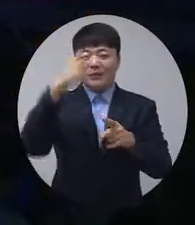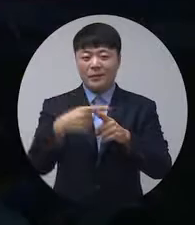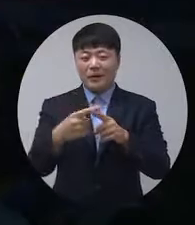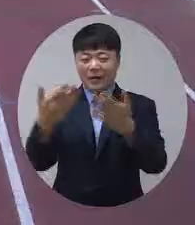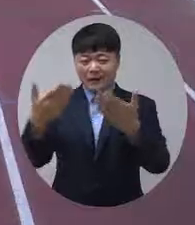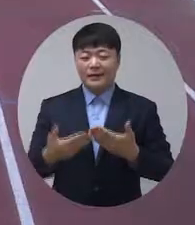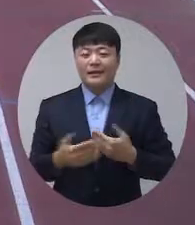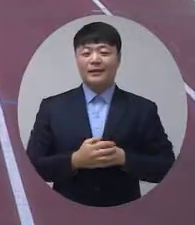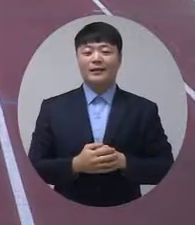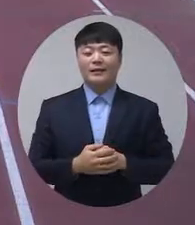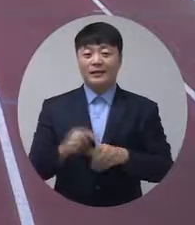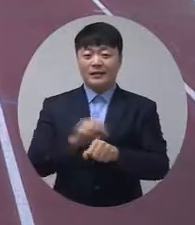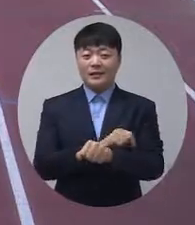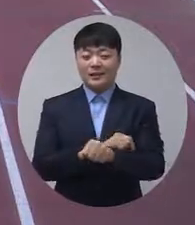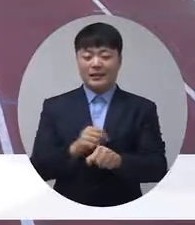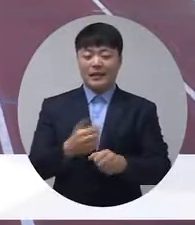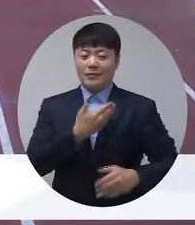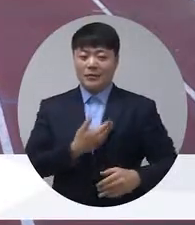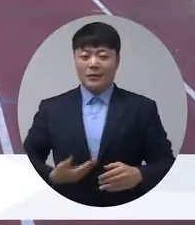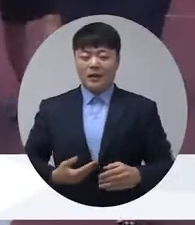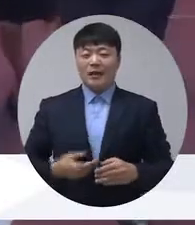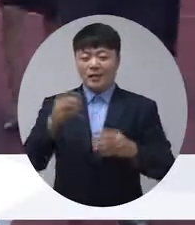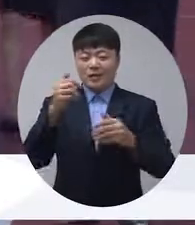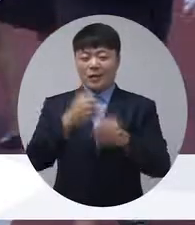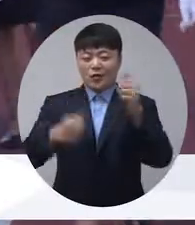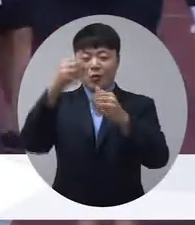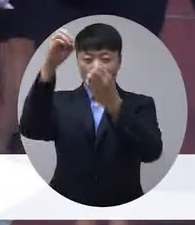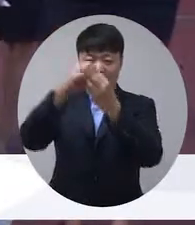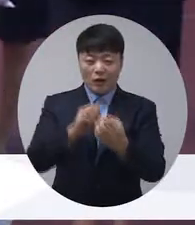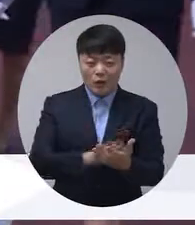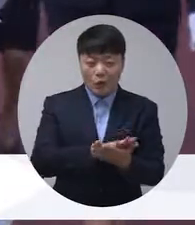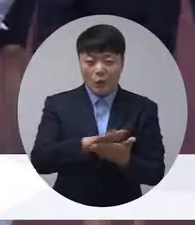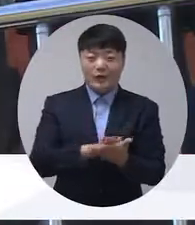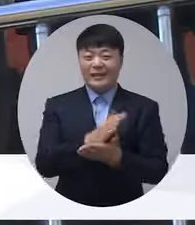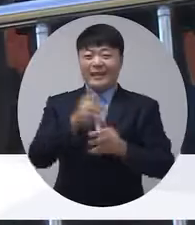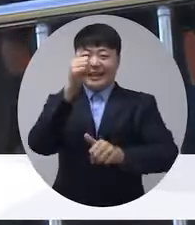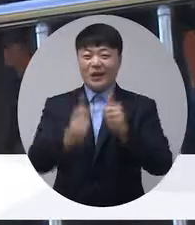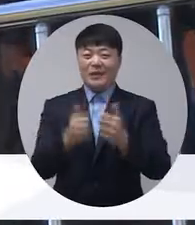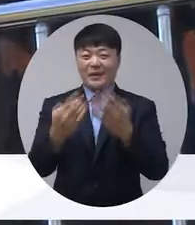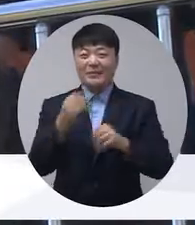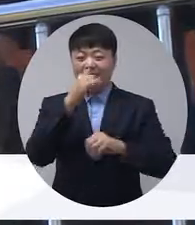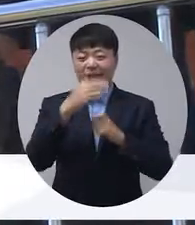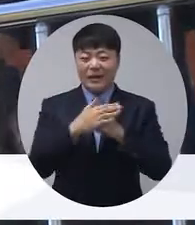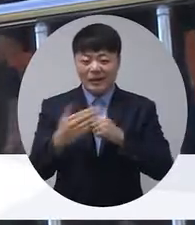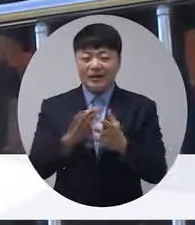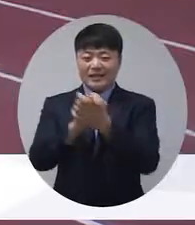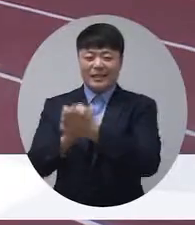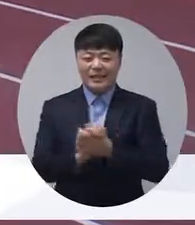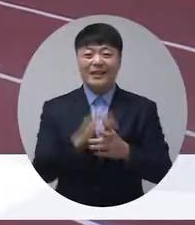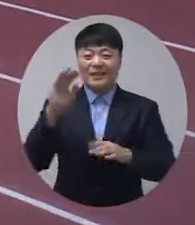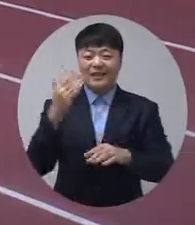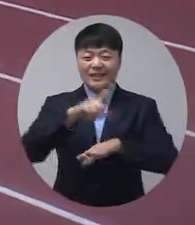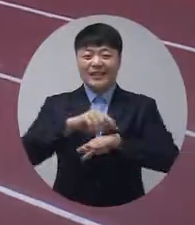얻었습니다 특히 음양 * 민속 경기가 읍면 대항 으로 펼쳐져 국민들의 화합을 다지는 결 속에 시간이